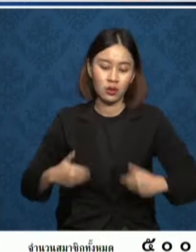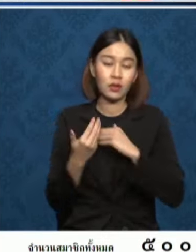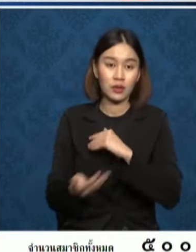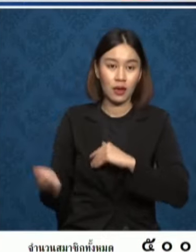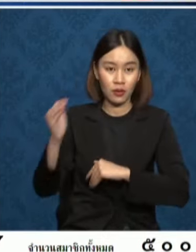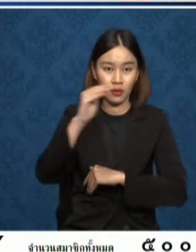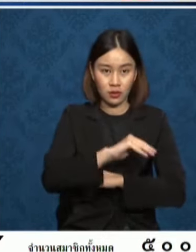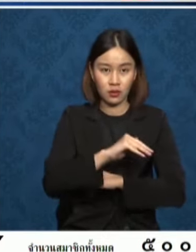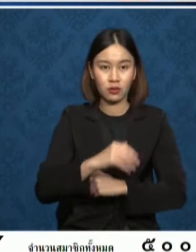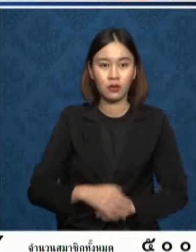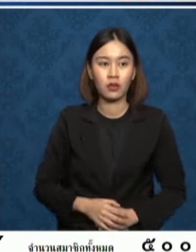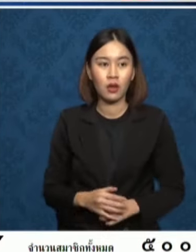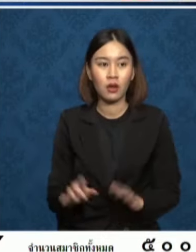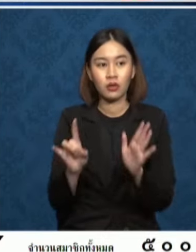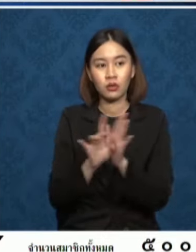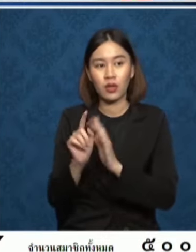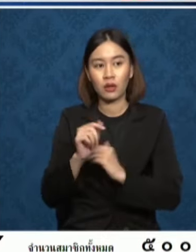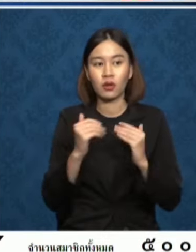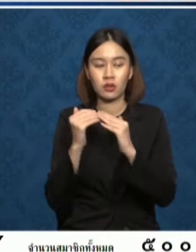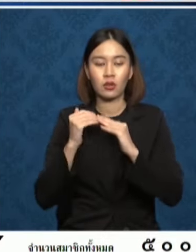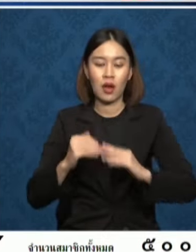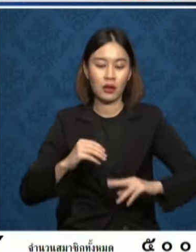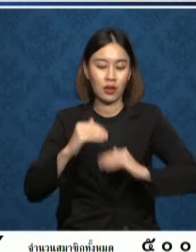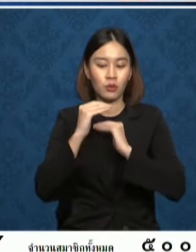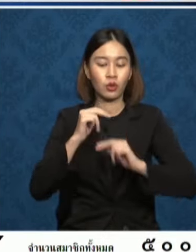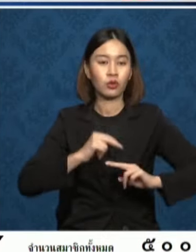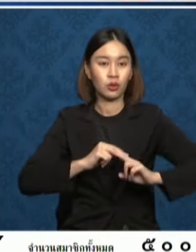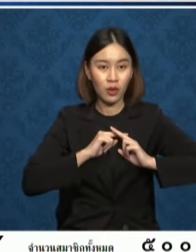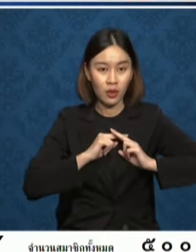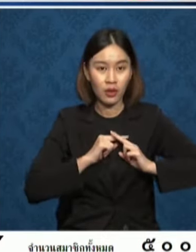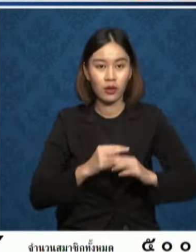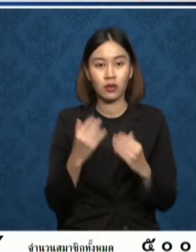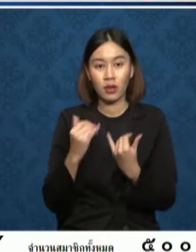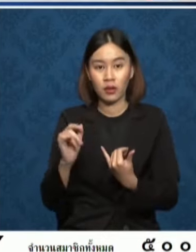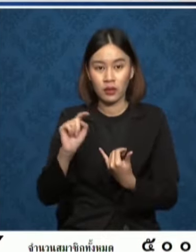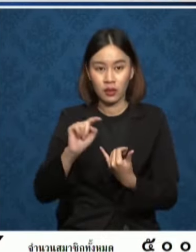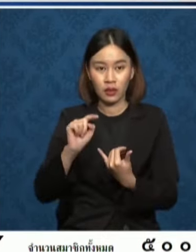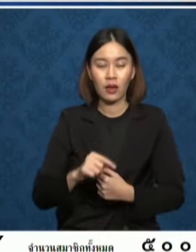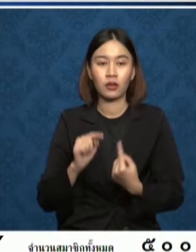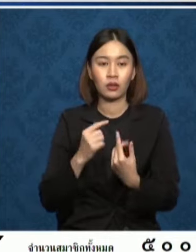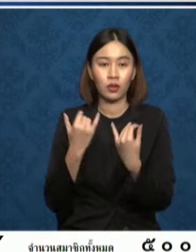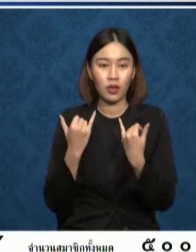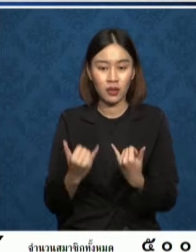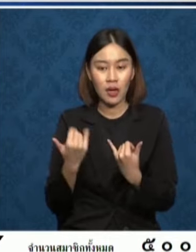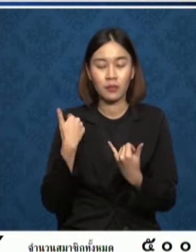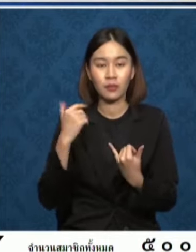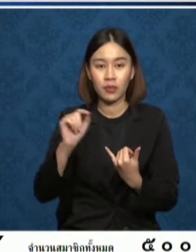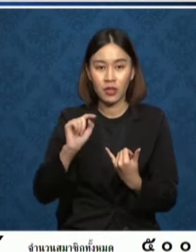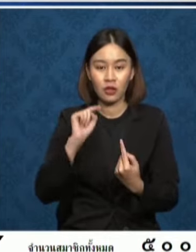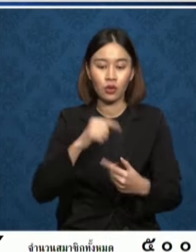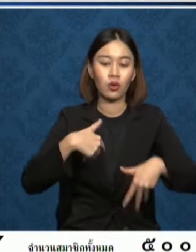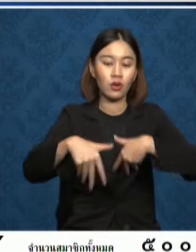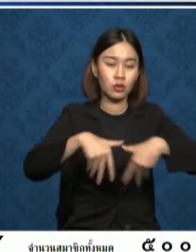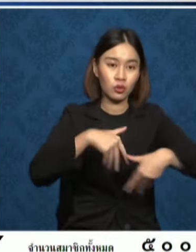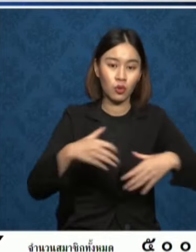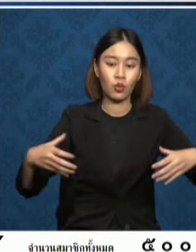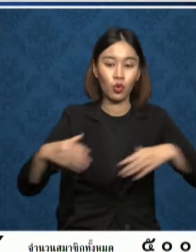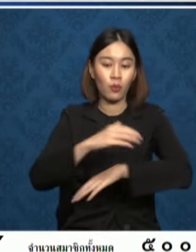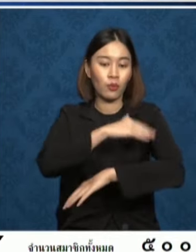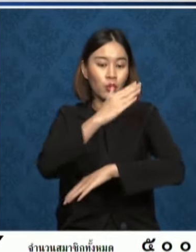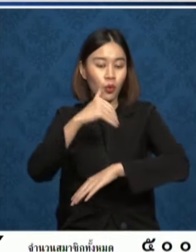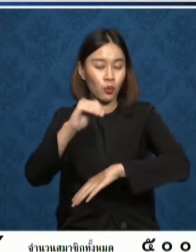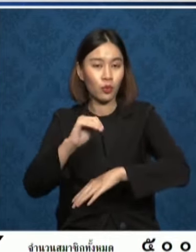ครับและสุดท้ายก็คือสิทธิในการกำหนดตนเองกรณีนี้ปัจจุบันปรากฏว่ามีชุมชนกลุ่มชาติ